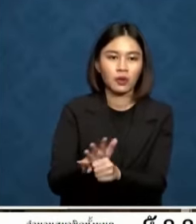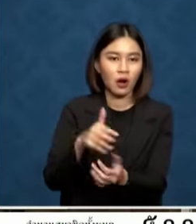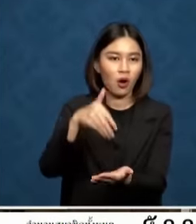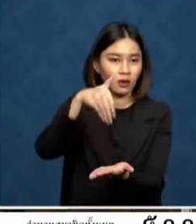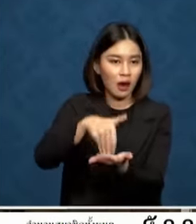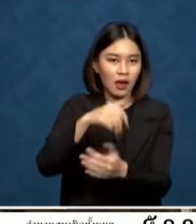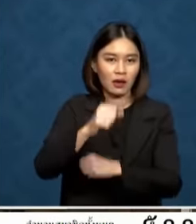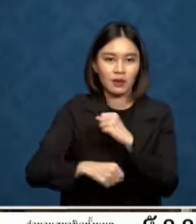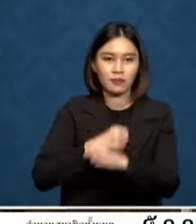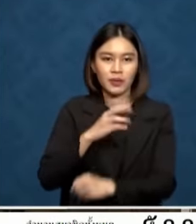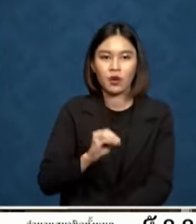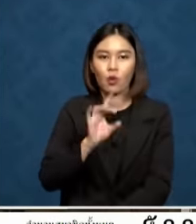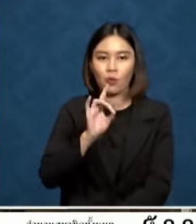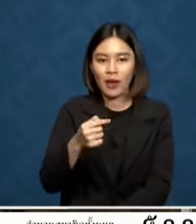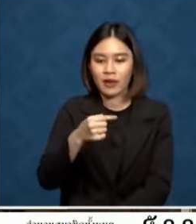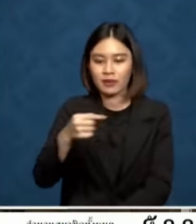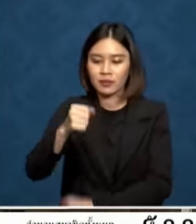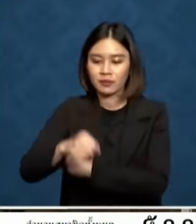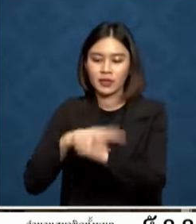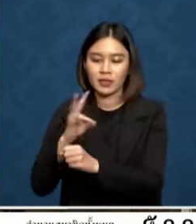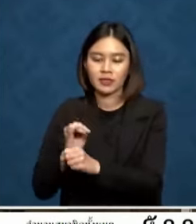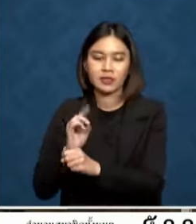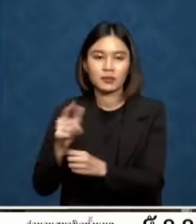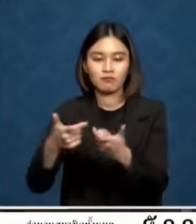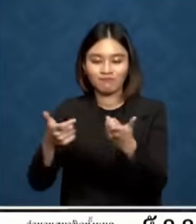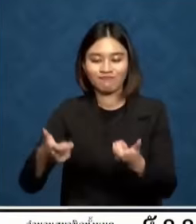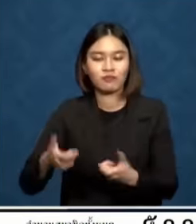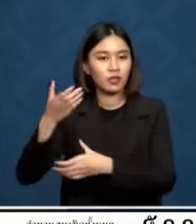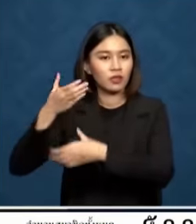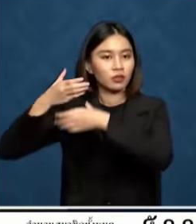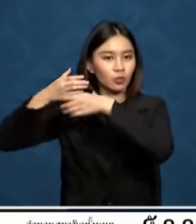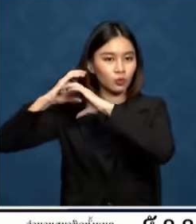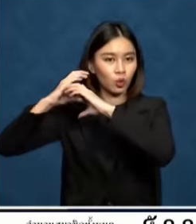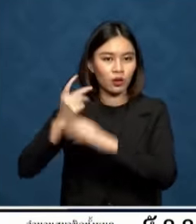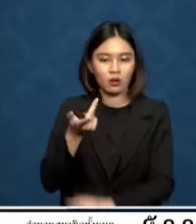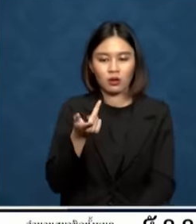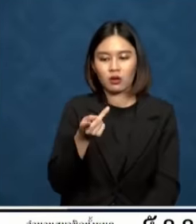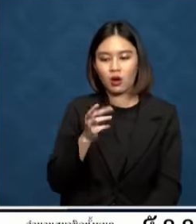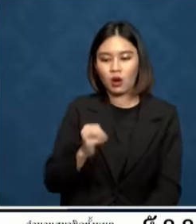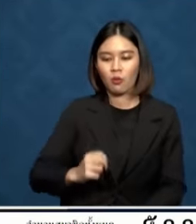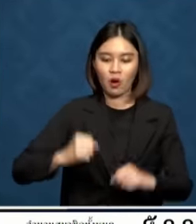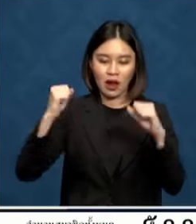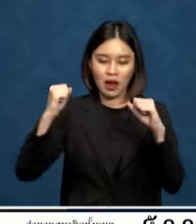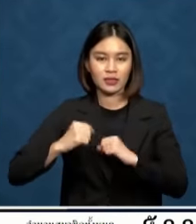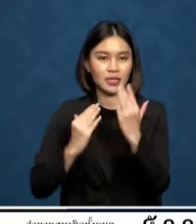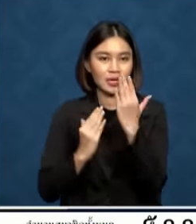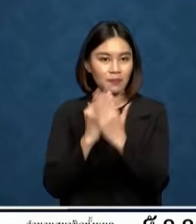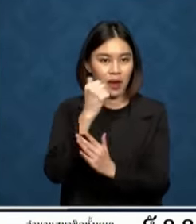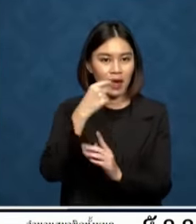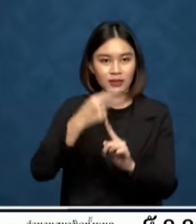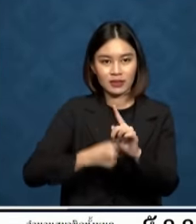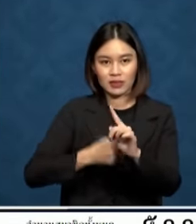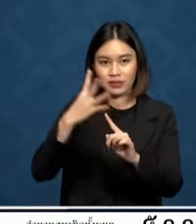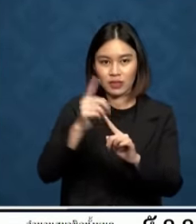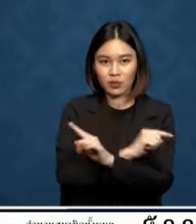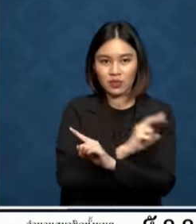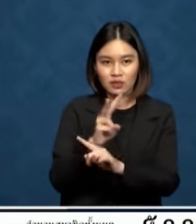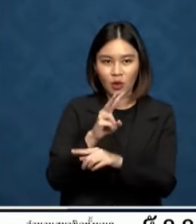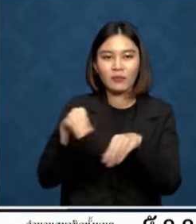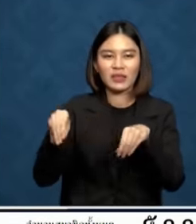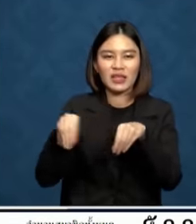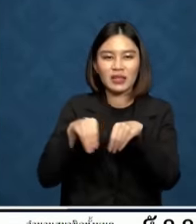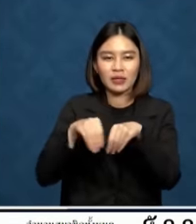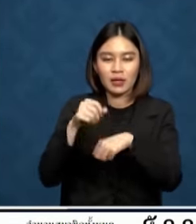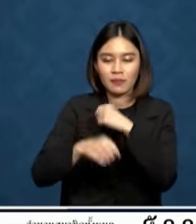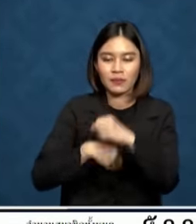งบประมาณ 68 - 71ฉบับทบทวนที่ครมเพิ่งมีมติอนุมัติไป 2เมษายนไม่กี่วันเนี่ยครับปี